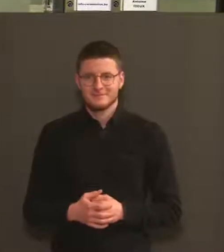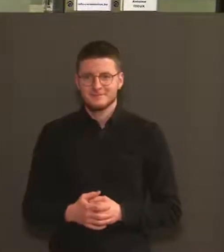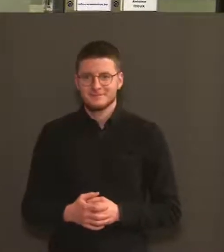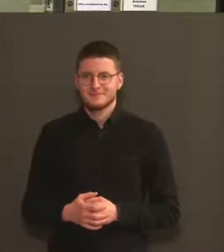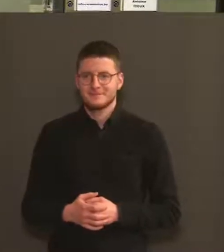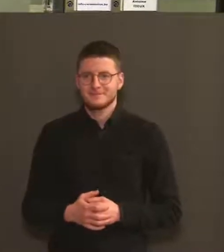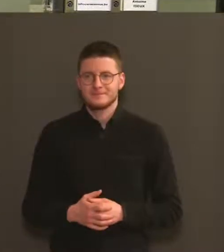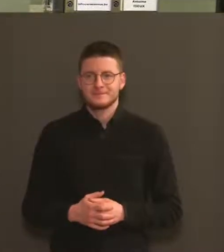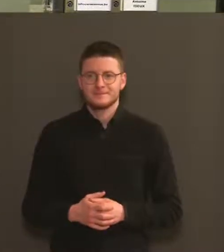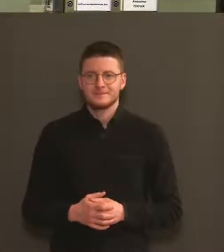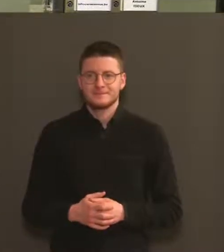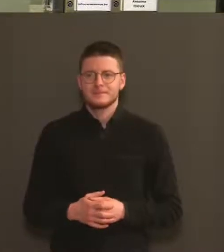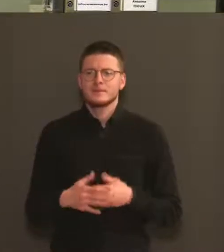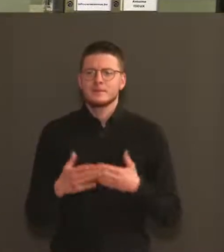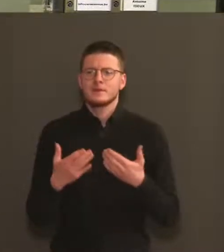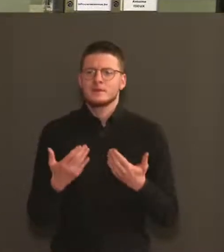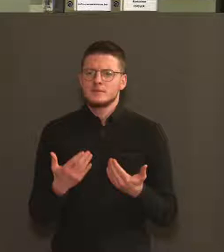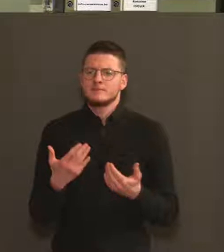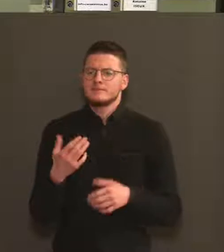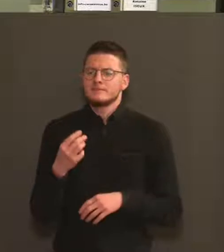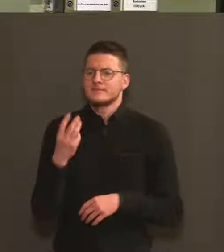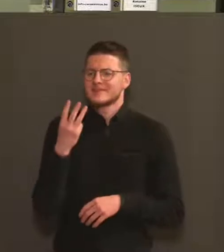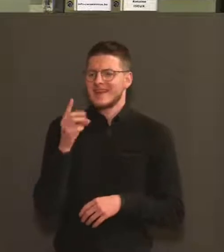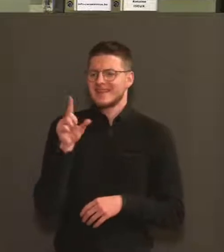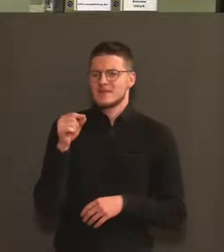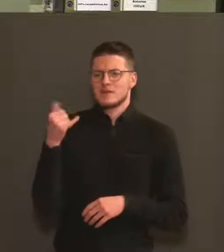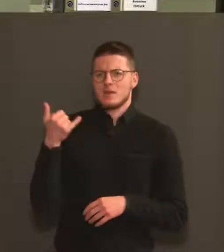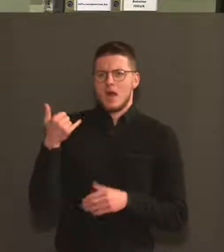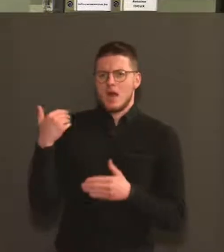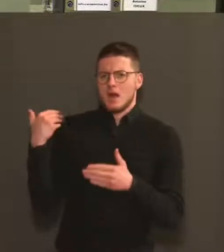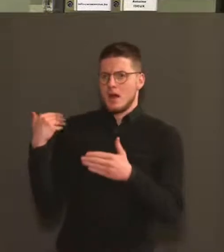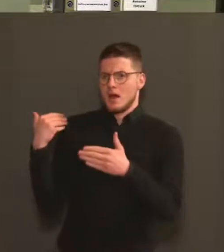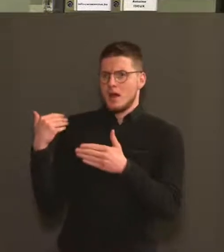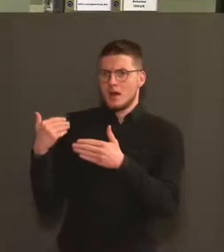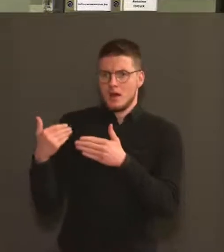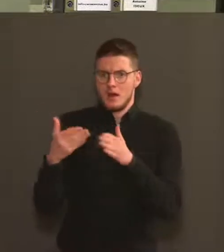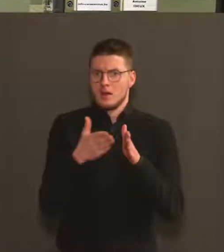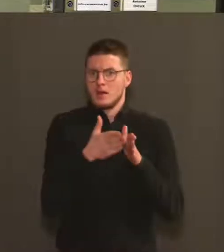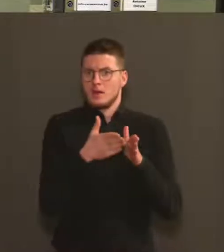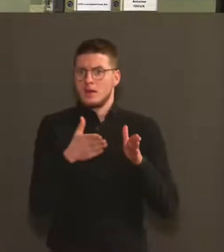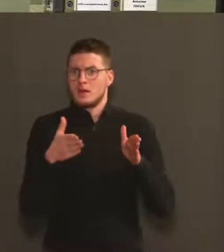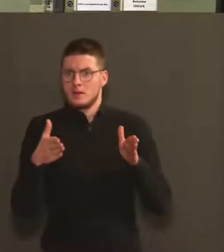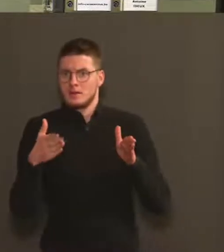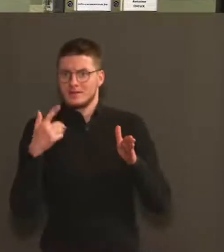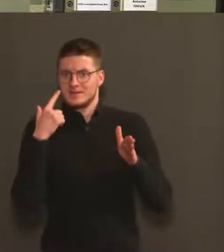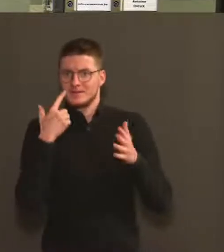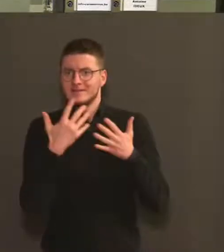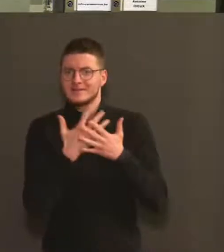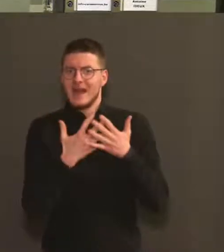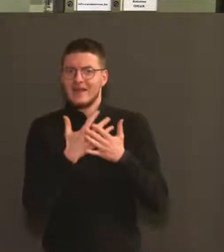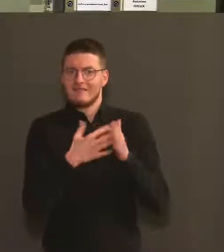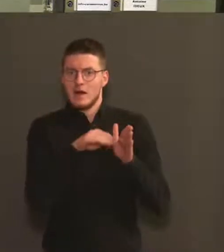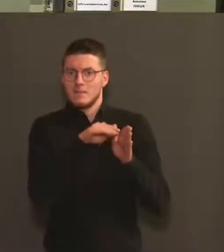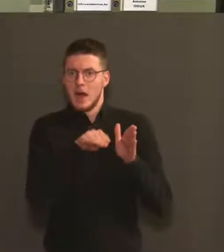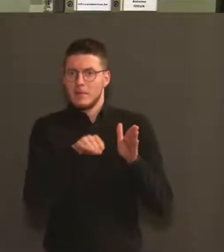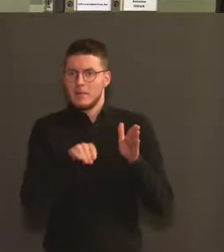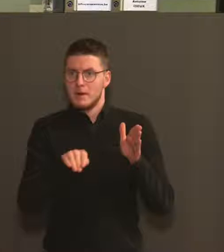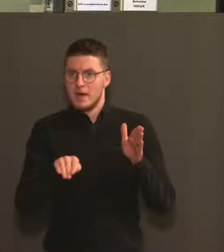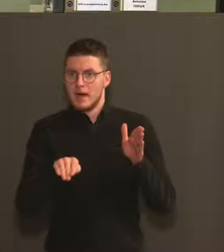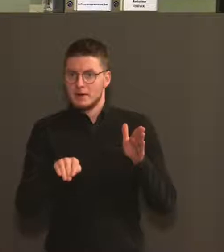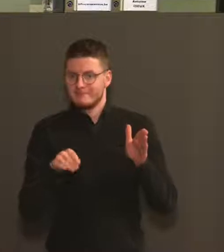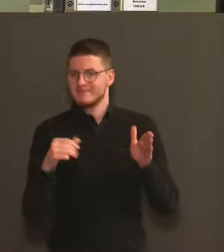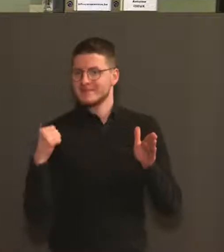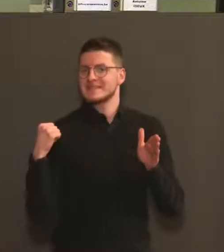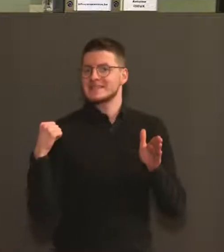Na een periode van 13 dagen van dalende besmettingscijfers zien we sinds gisteren opnieuw een toename in